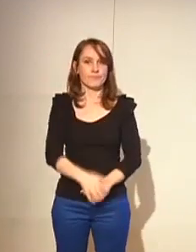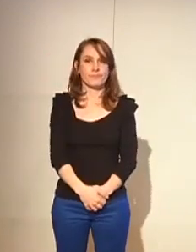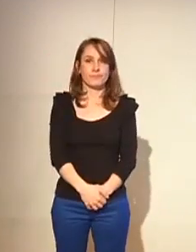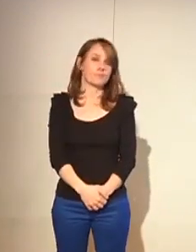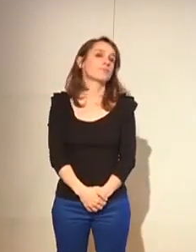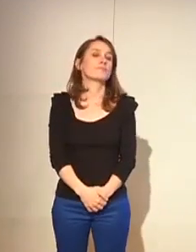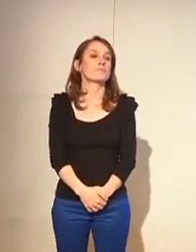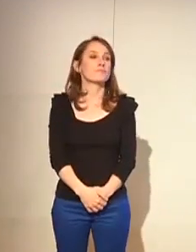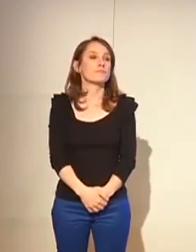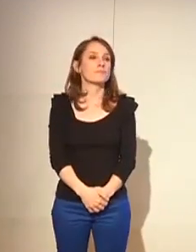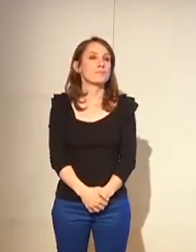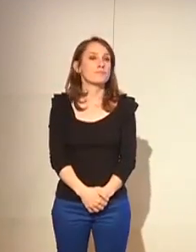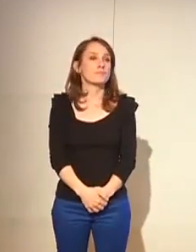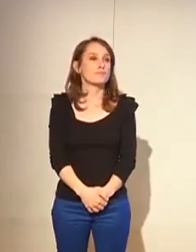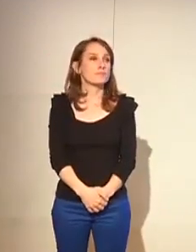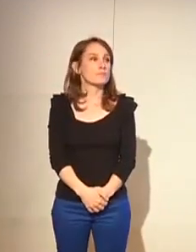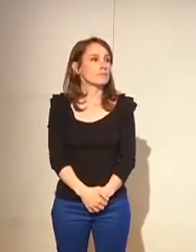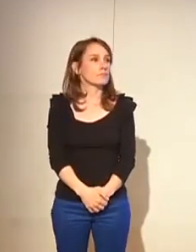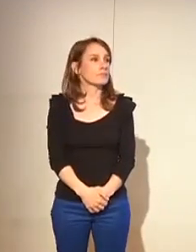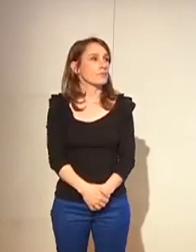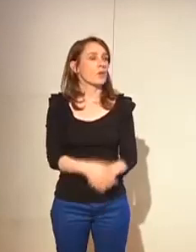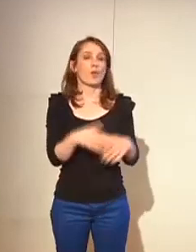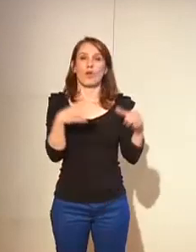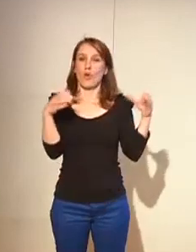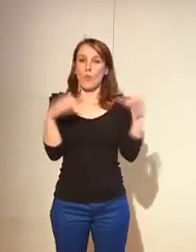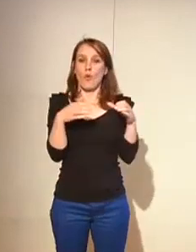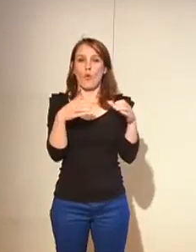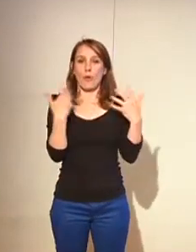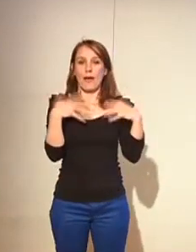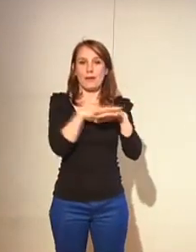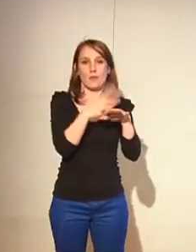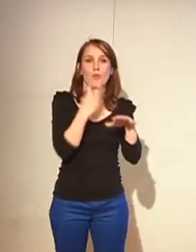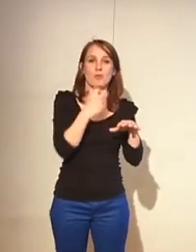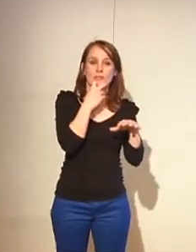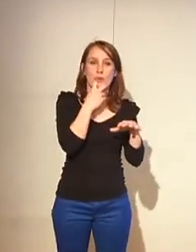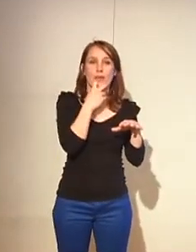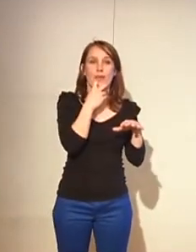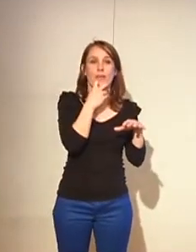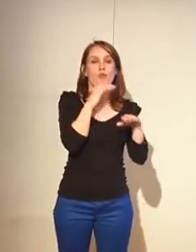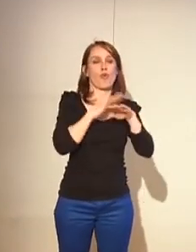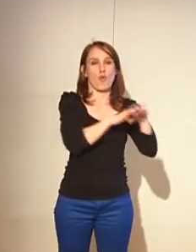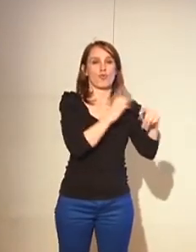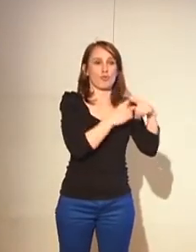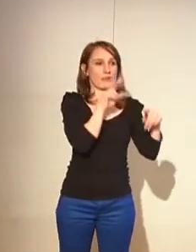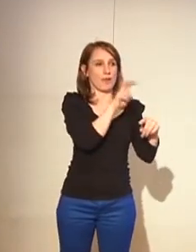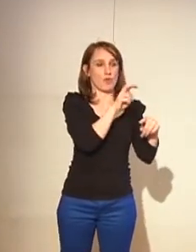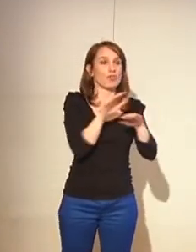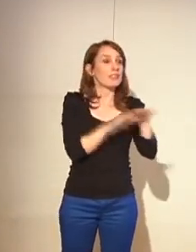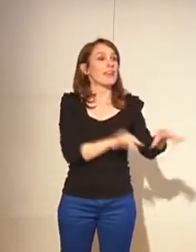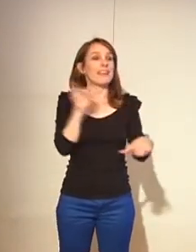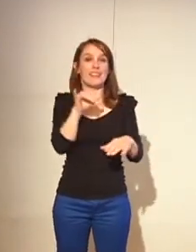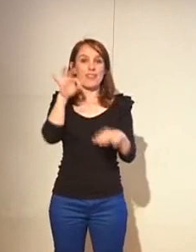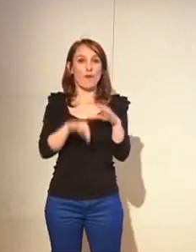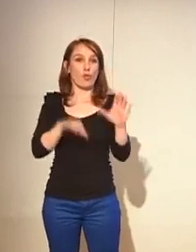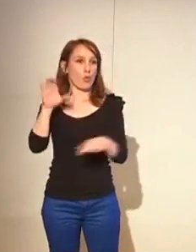délibération le groupe rassemblement citoyen de la gauche des écologistes qui est contre cette délibération